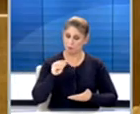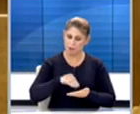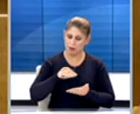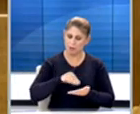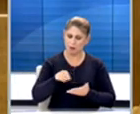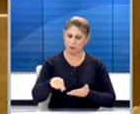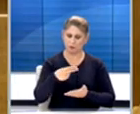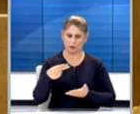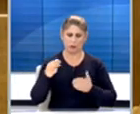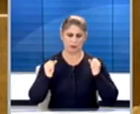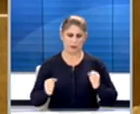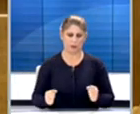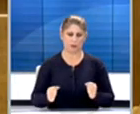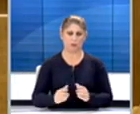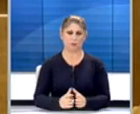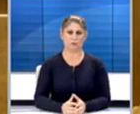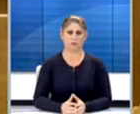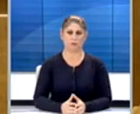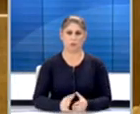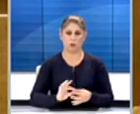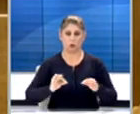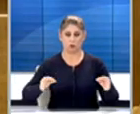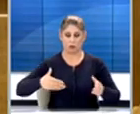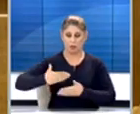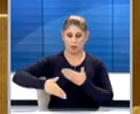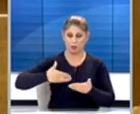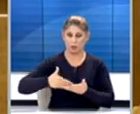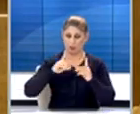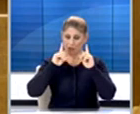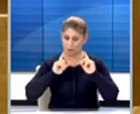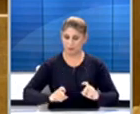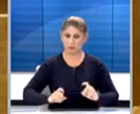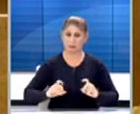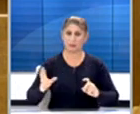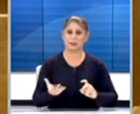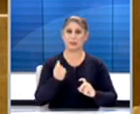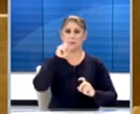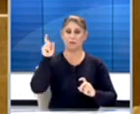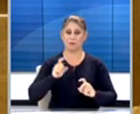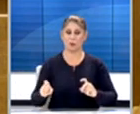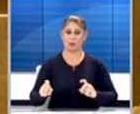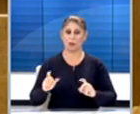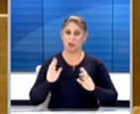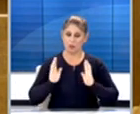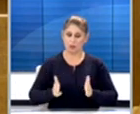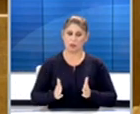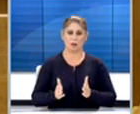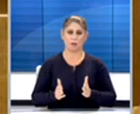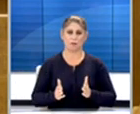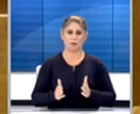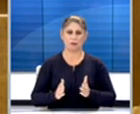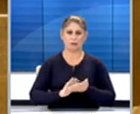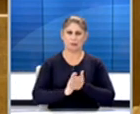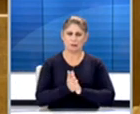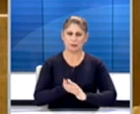ξανά. Και ο ιστορικός αναθεωρητισμός είναι απαραίτητος για την επιβίωσή της, για να μπορέσει να αλέσει τα πρωτοπαλίκαρα